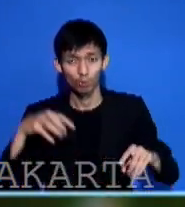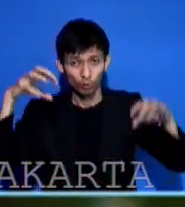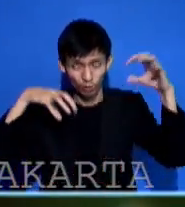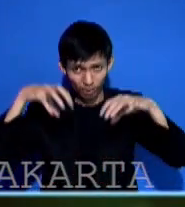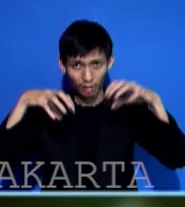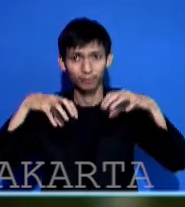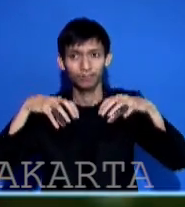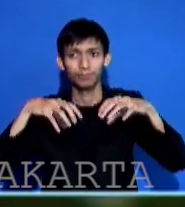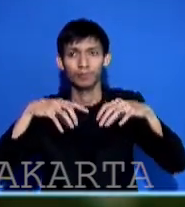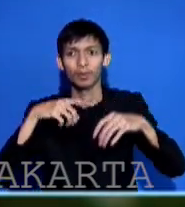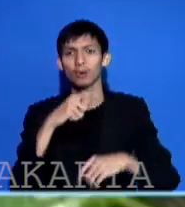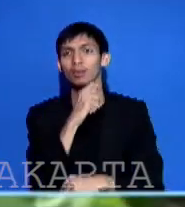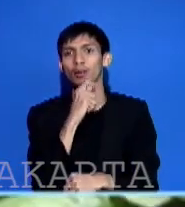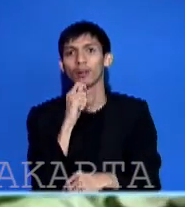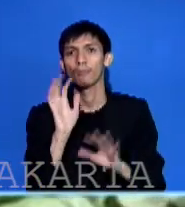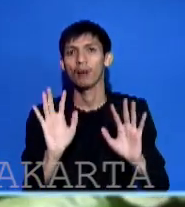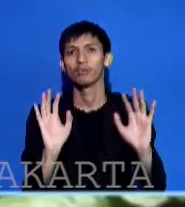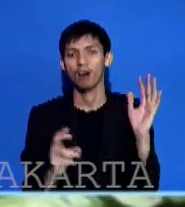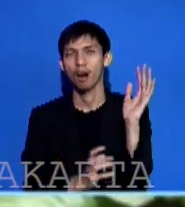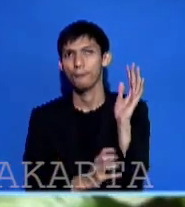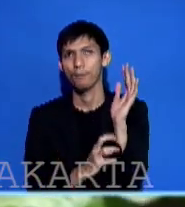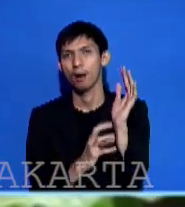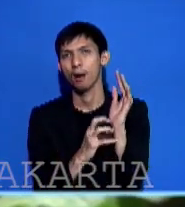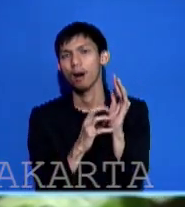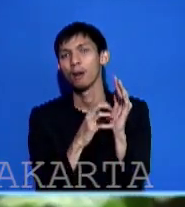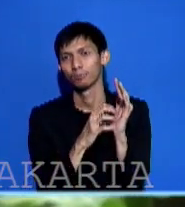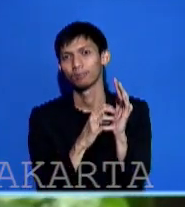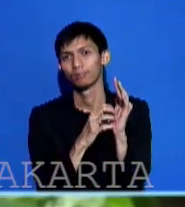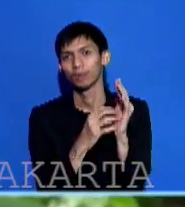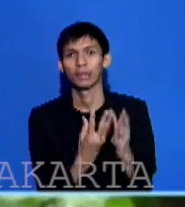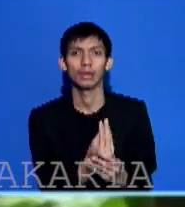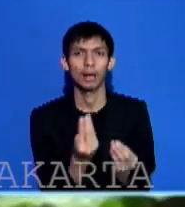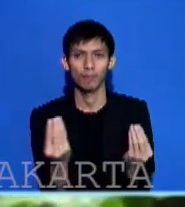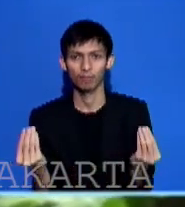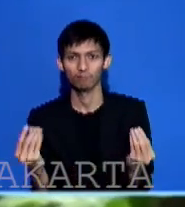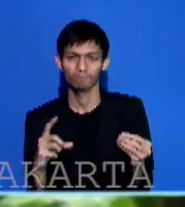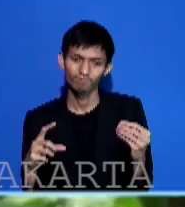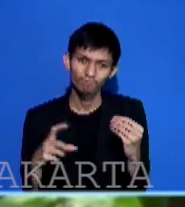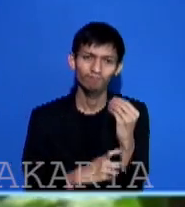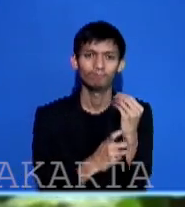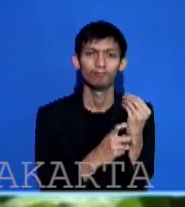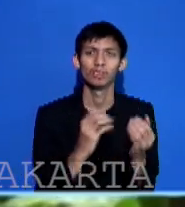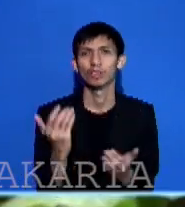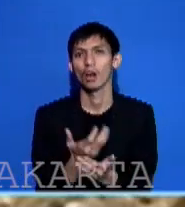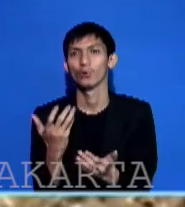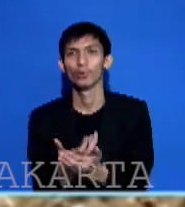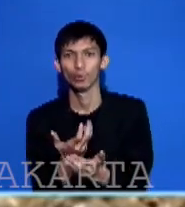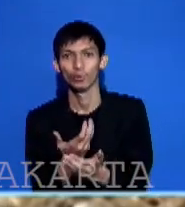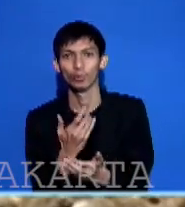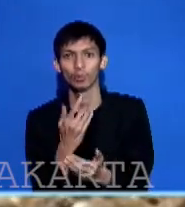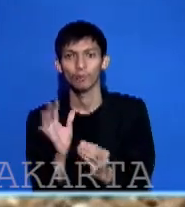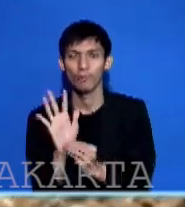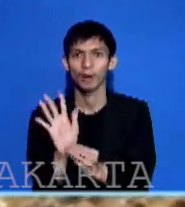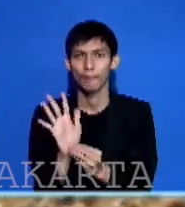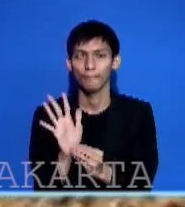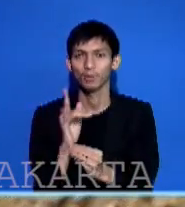kanyata Ugi munjudaken MS Ul Ijem ingkang kathah ngbos maneraneman janganan kbet bayemj taneman janganan